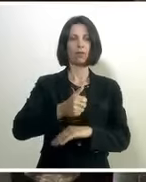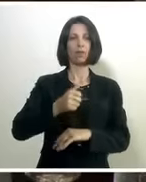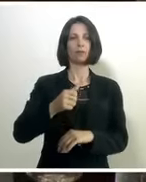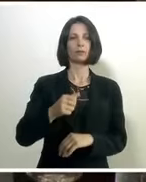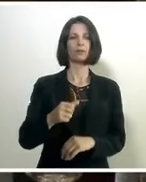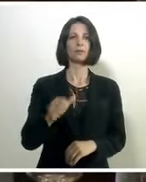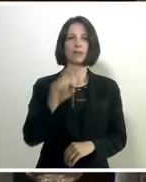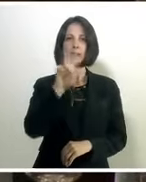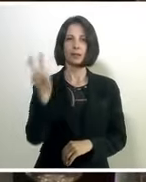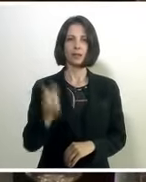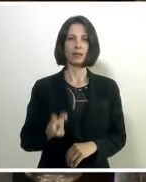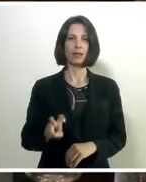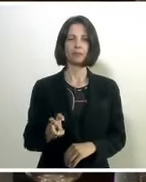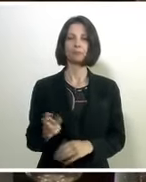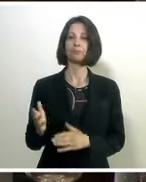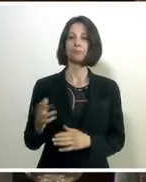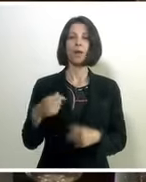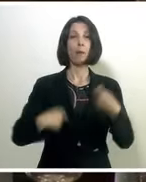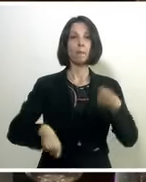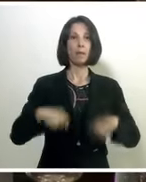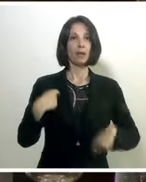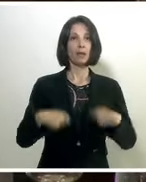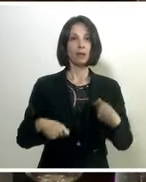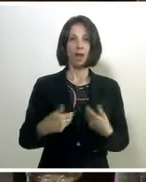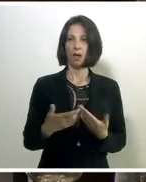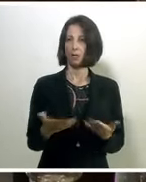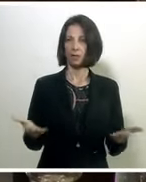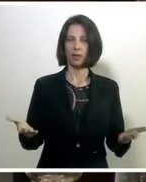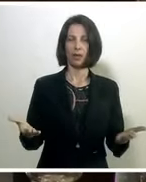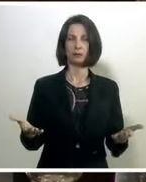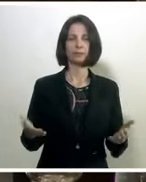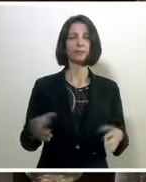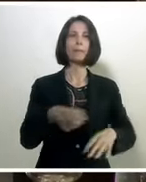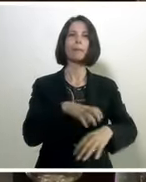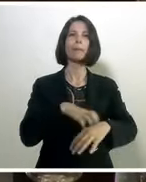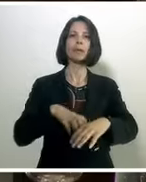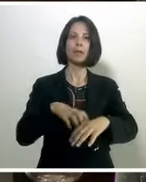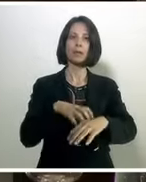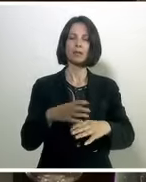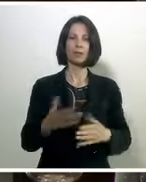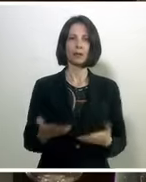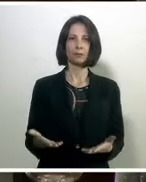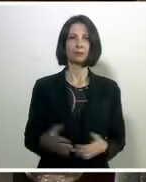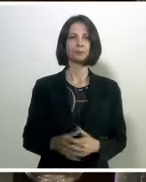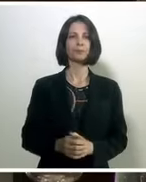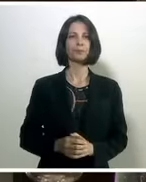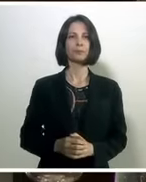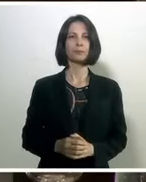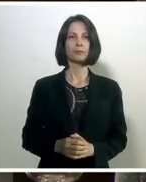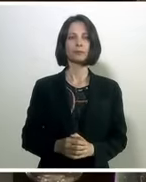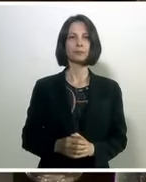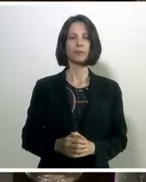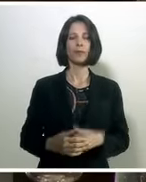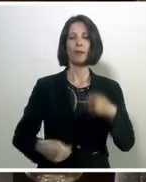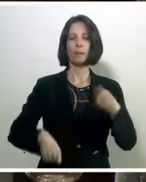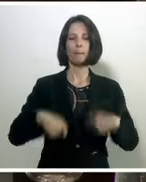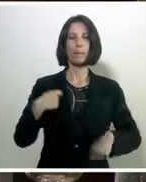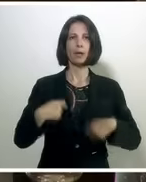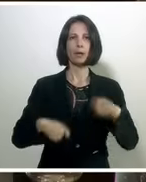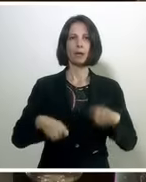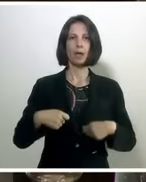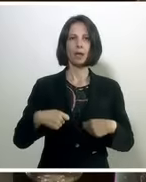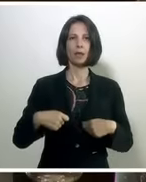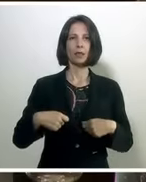illustre presidente signora ministra signor presidente della Regione